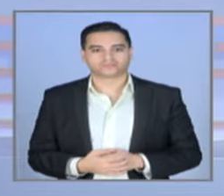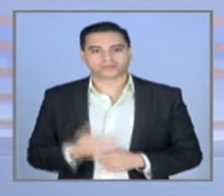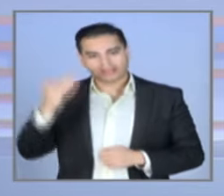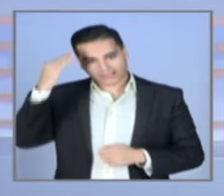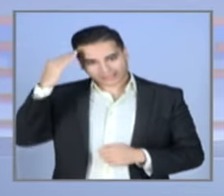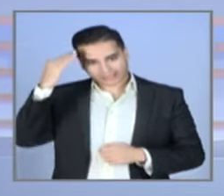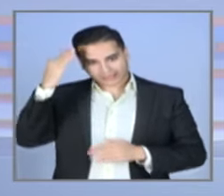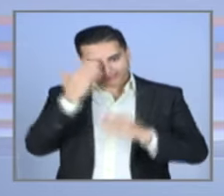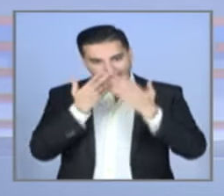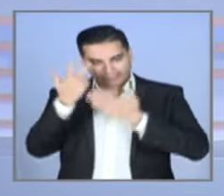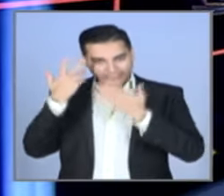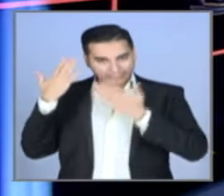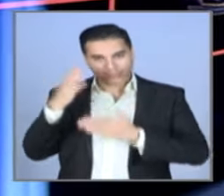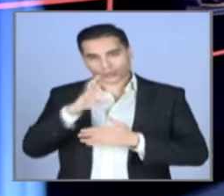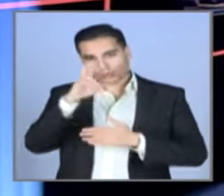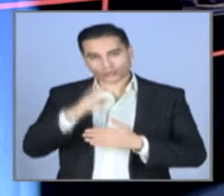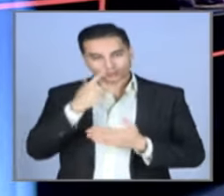تاريخ، والسؤال هو